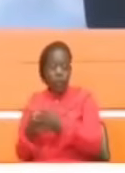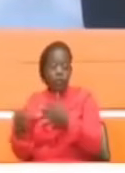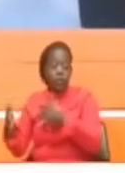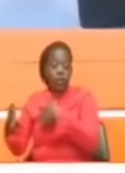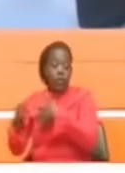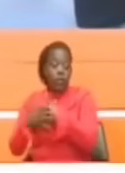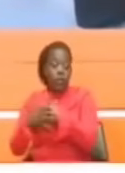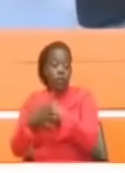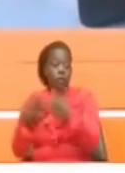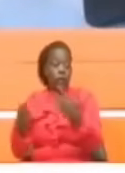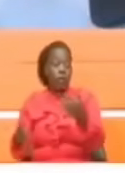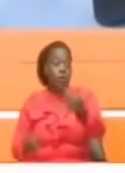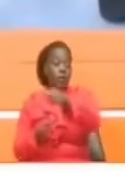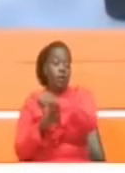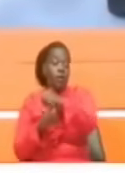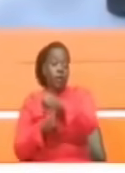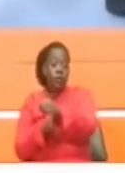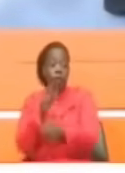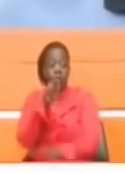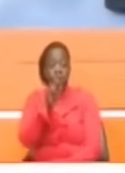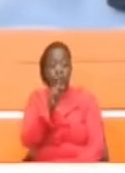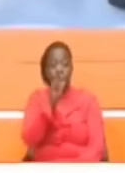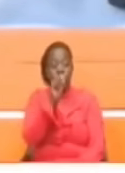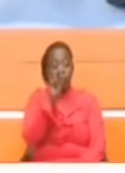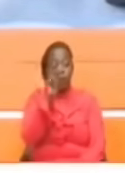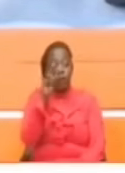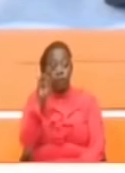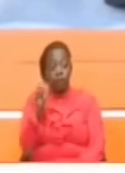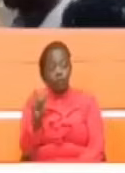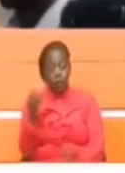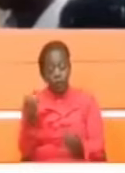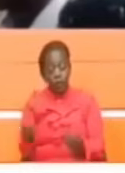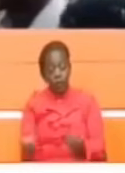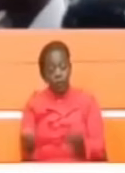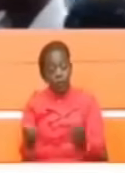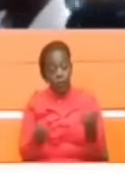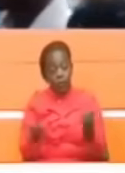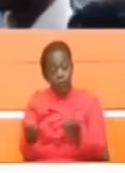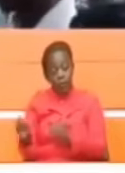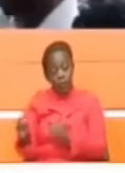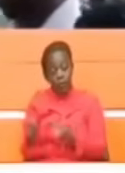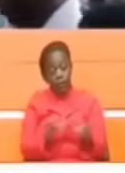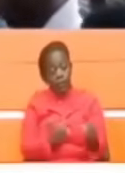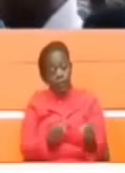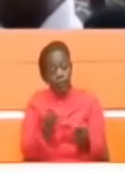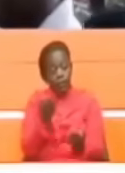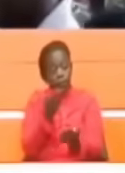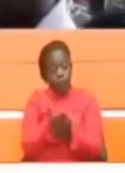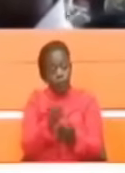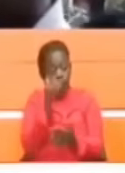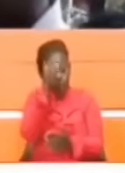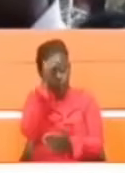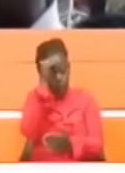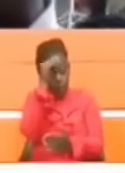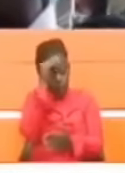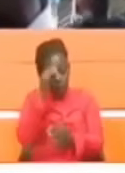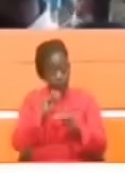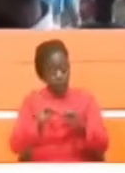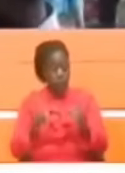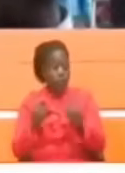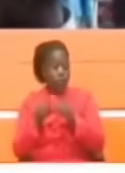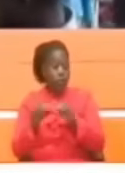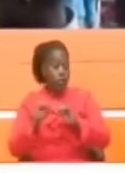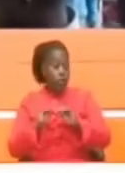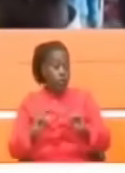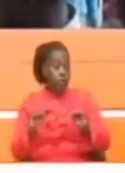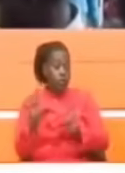omuhanda kuligi ya Kagumeri kuba yakiwekere emmotoka zaagalukako nezikula bakada. Basabye poliisi etekuwa emisomo egy'enjawulo okubangula abatuuze